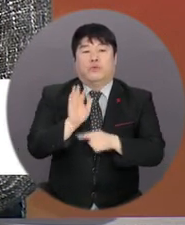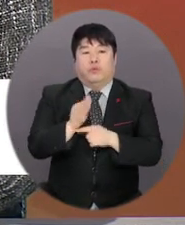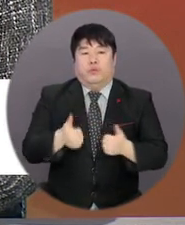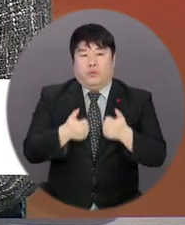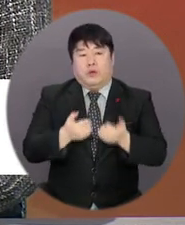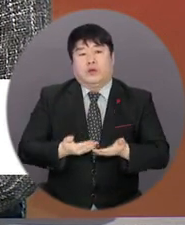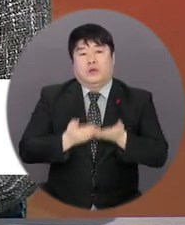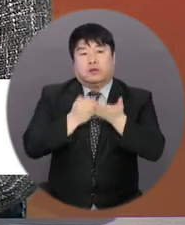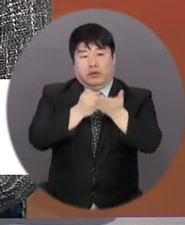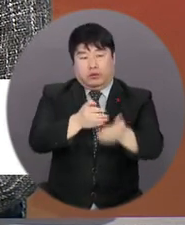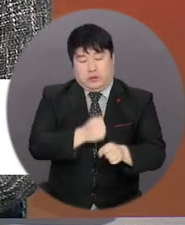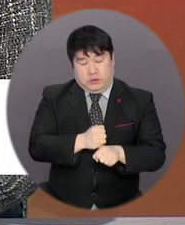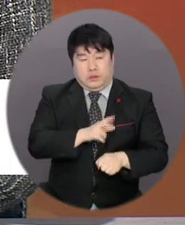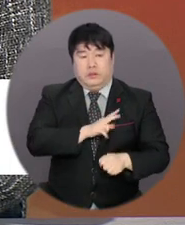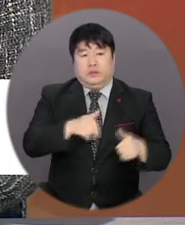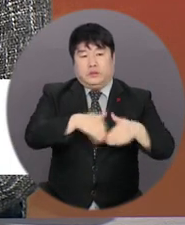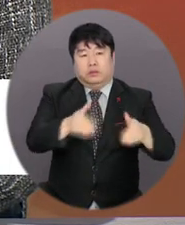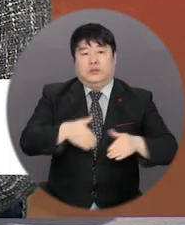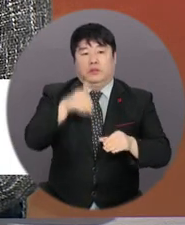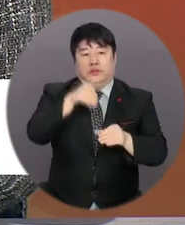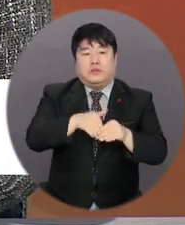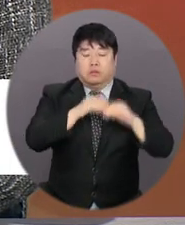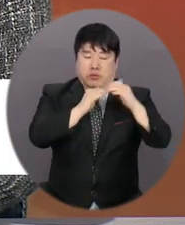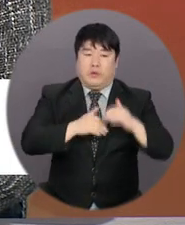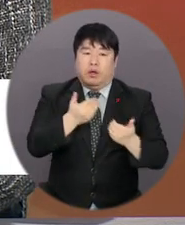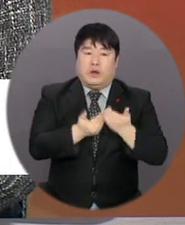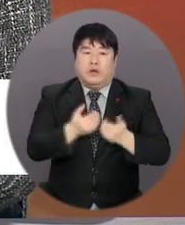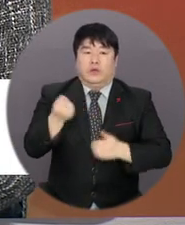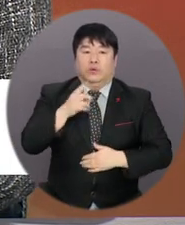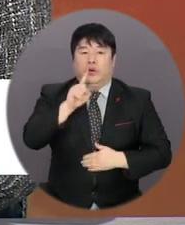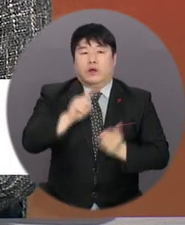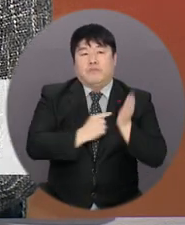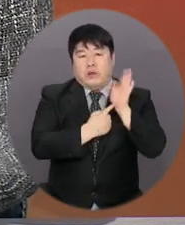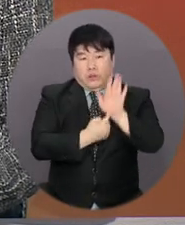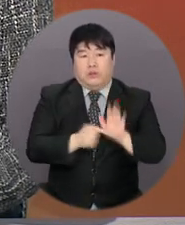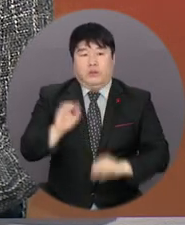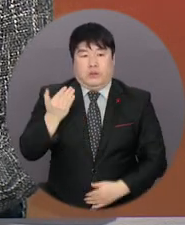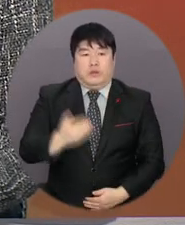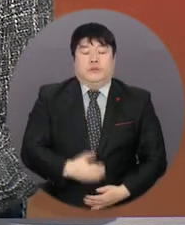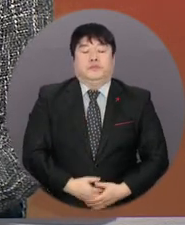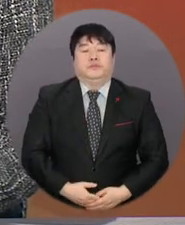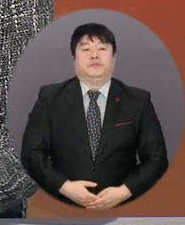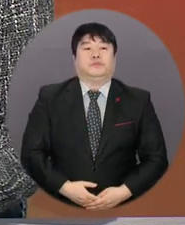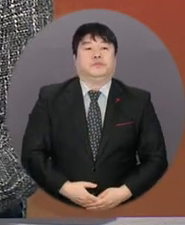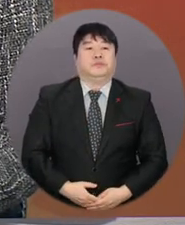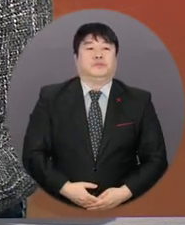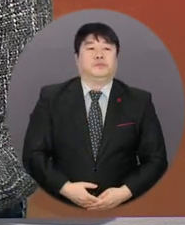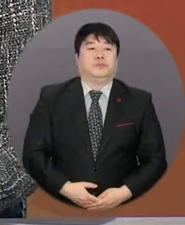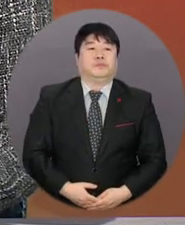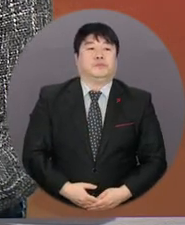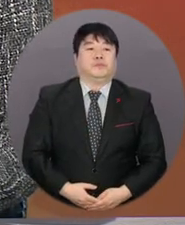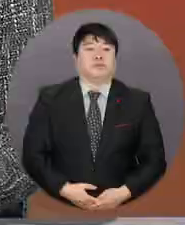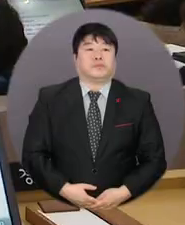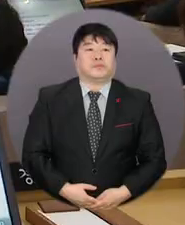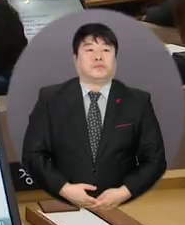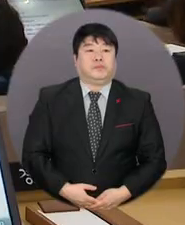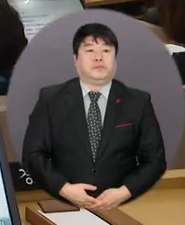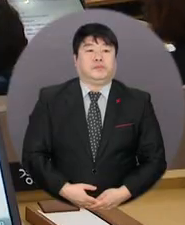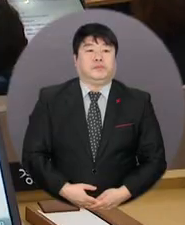상정됐는데요. 의장단 선거 과정에서 불거진 갈등이 또 한 번 노출됐습니다. 보도에 양현승 기자입니다.